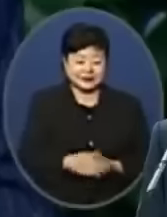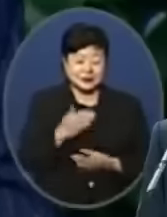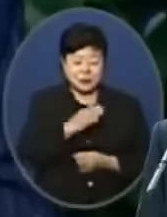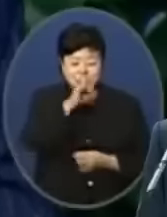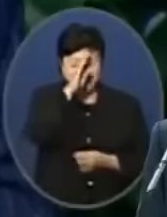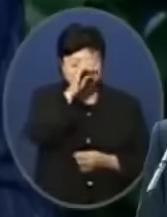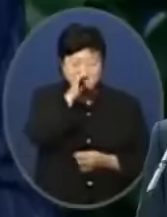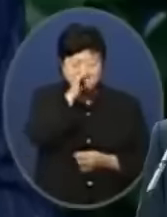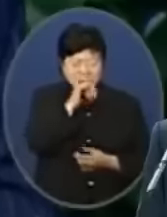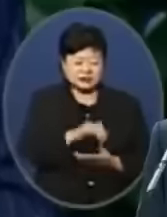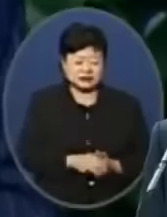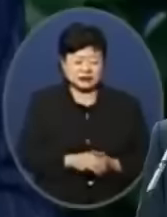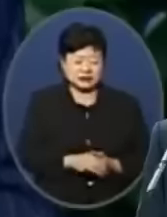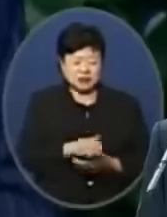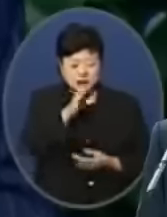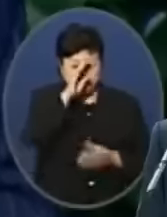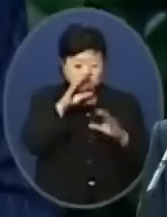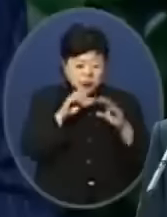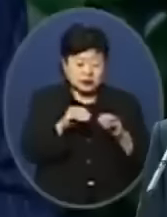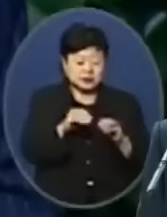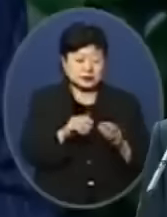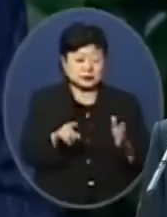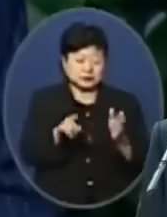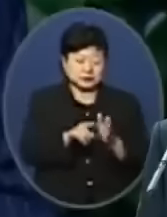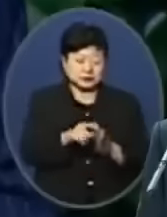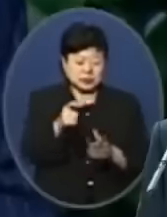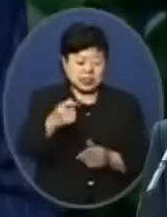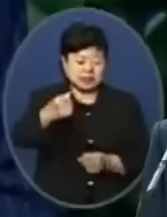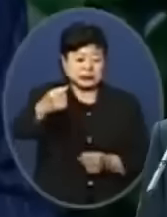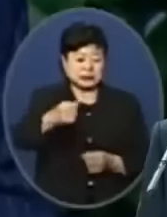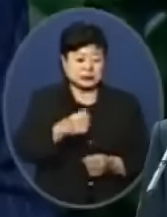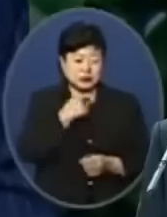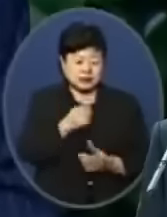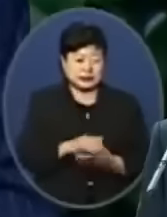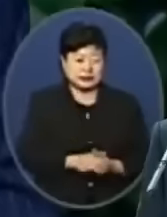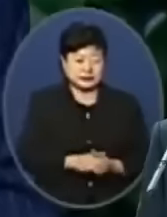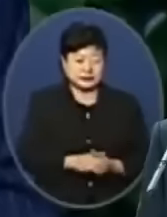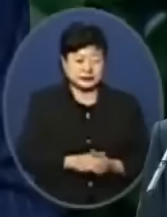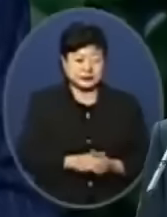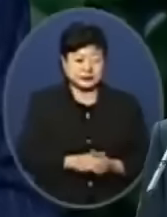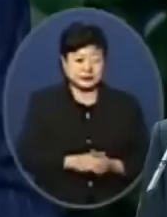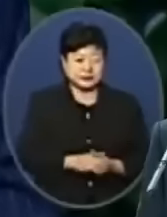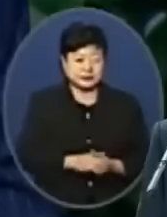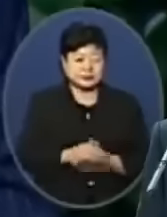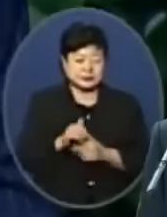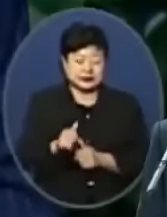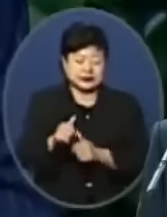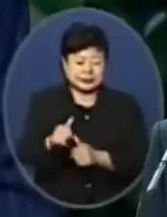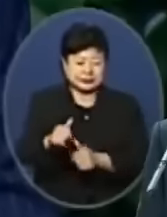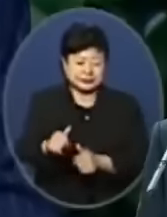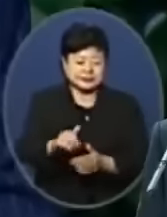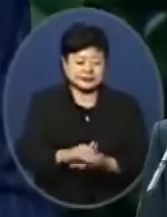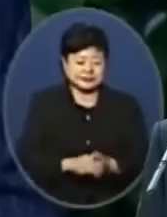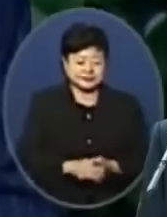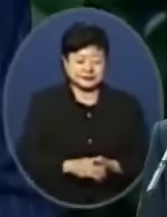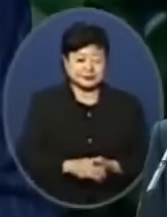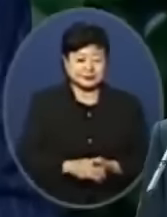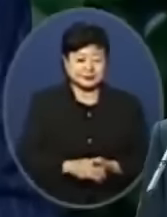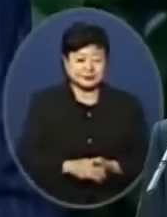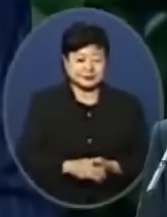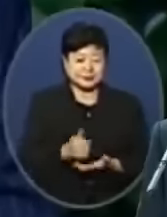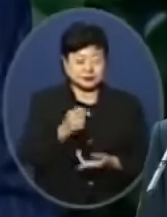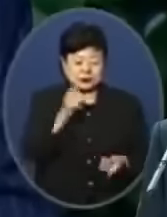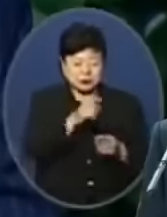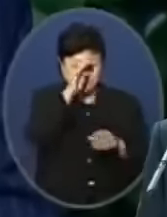몸에 병들어서 병 낫는 믿음을 강하게 가지기를 원하는데 따라다니면서